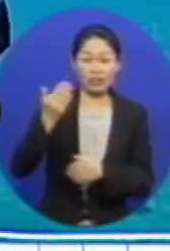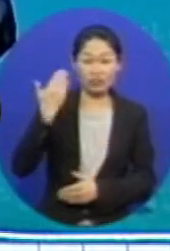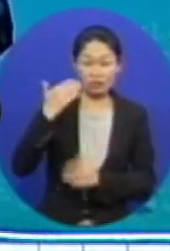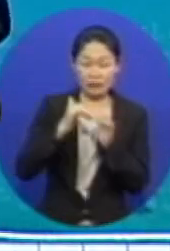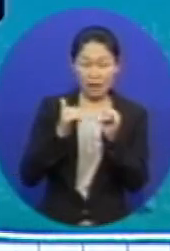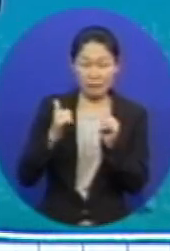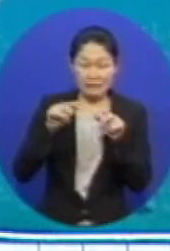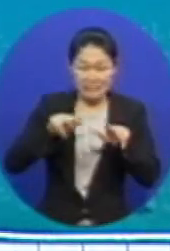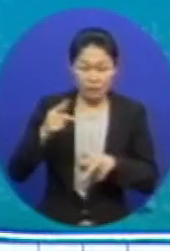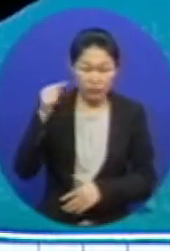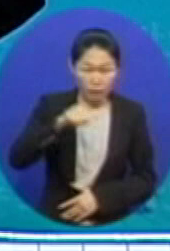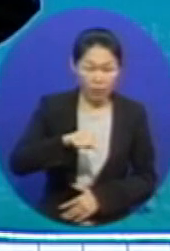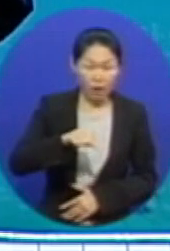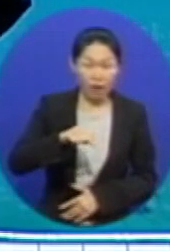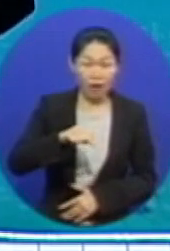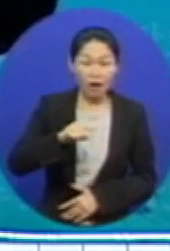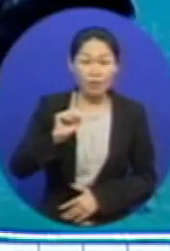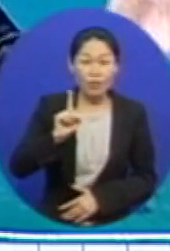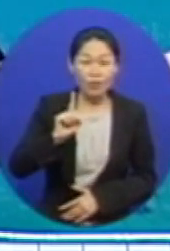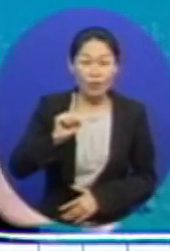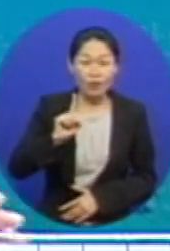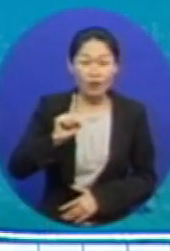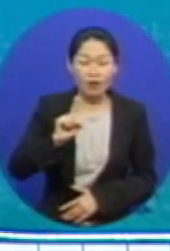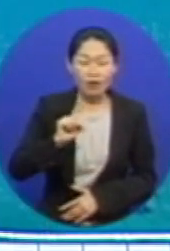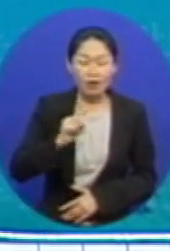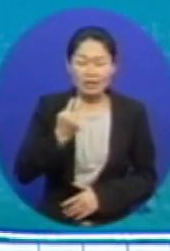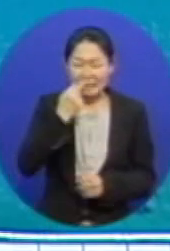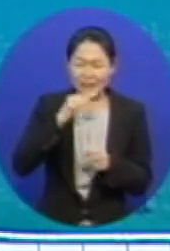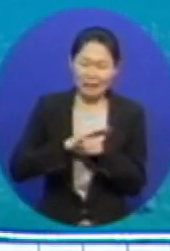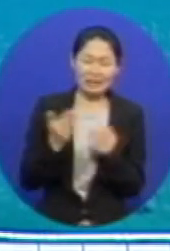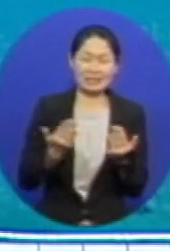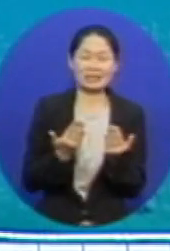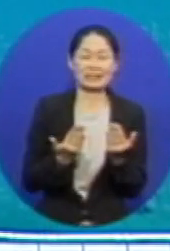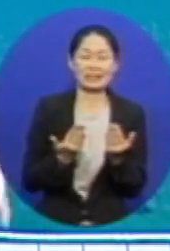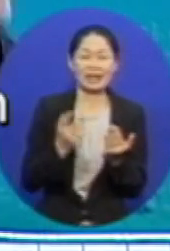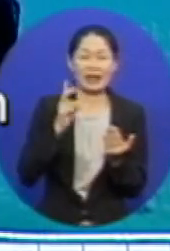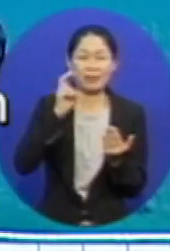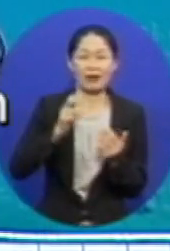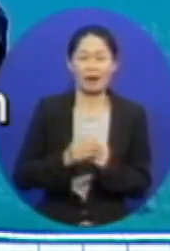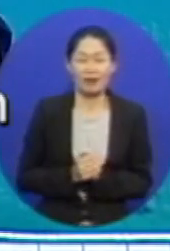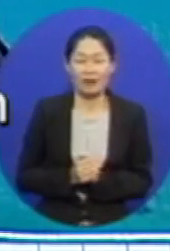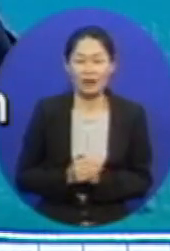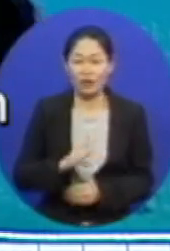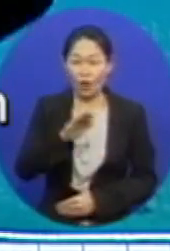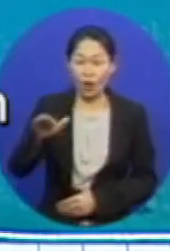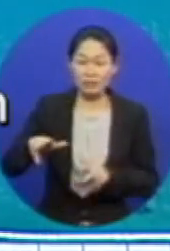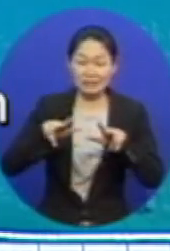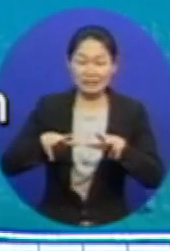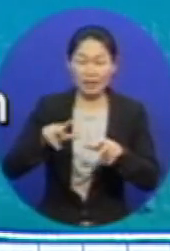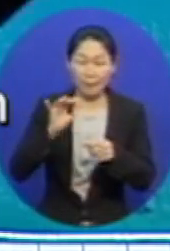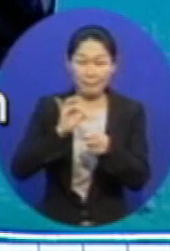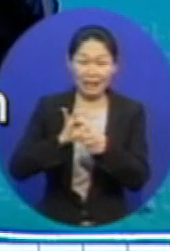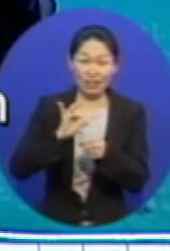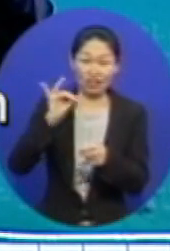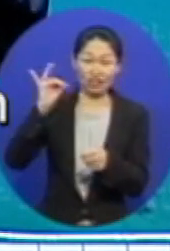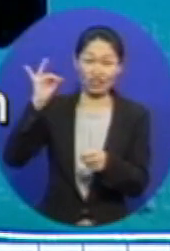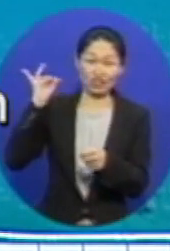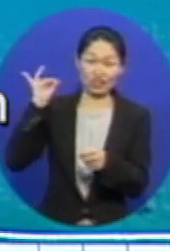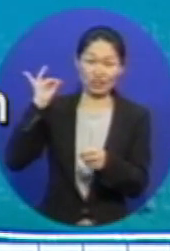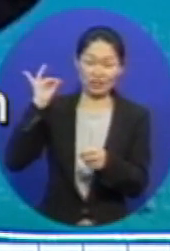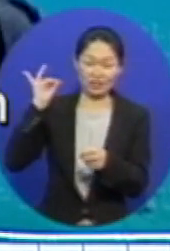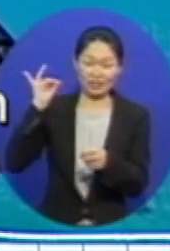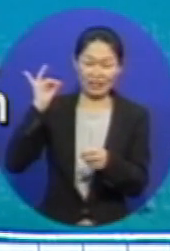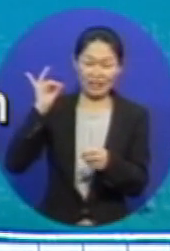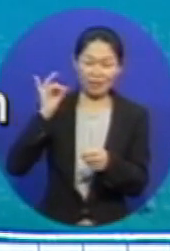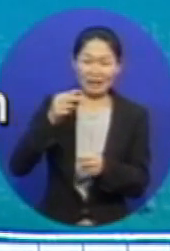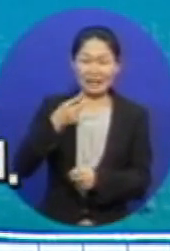와서 보면 아기가 기가막힌 일도 있을 거에요 아마 여러분들도 지금 100년 뒤에 타임머신을